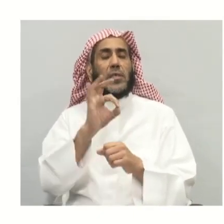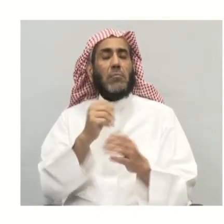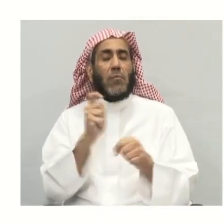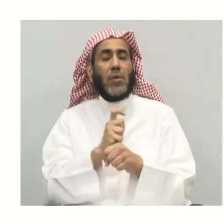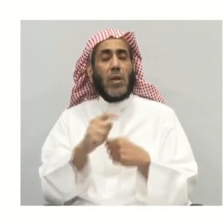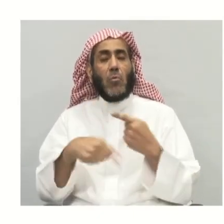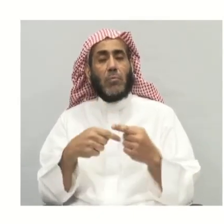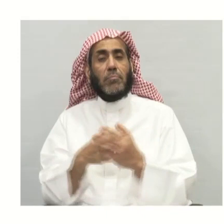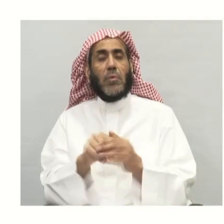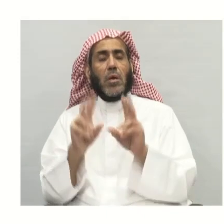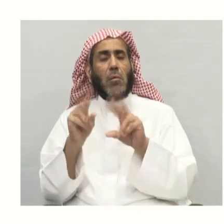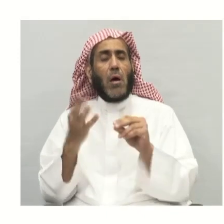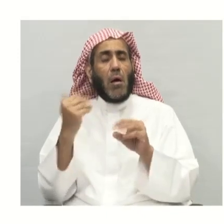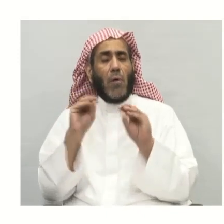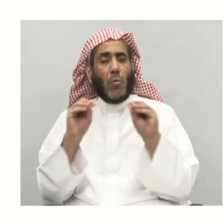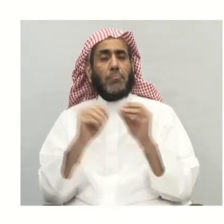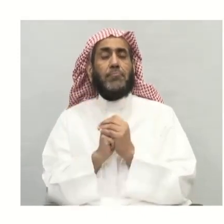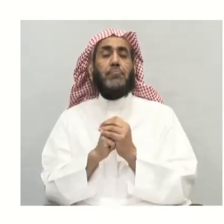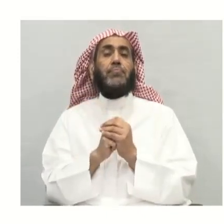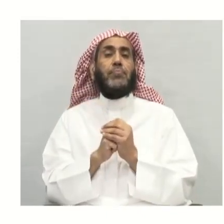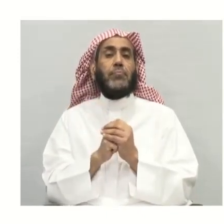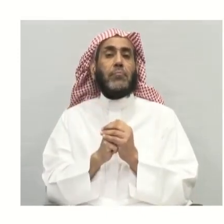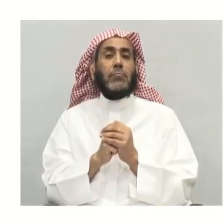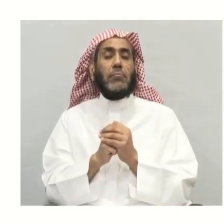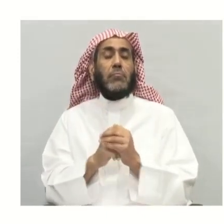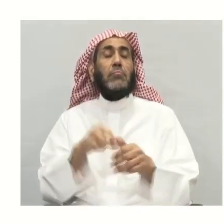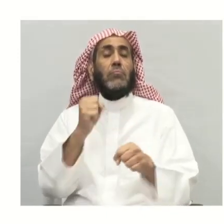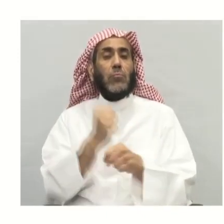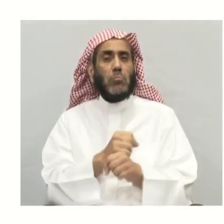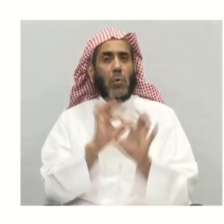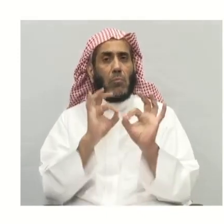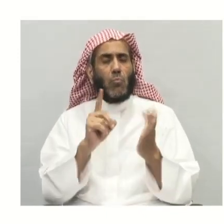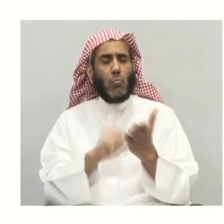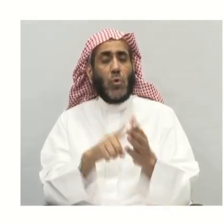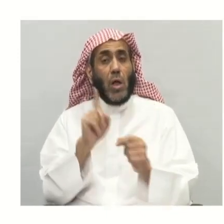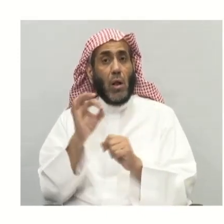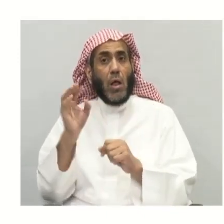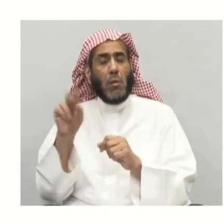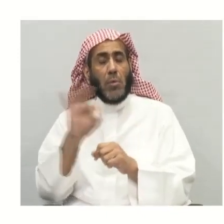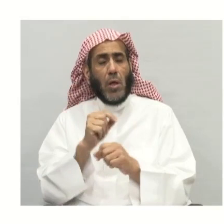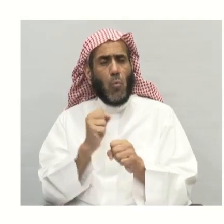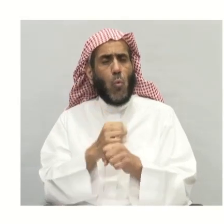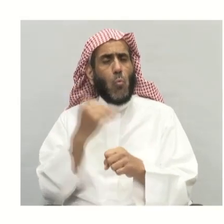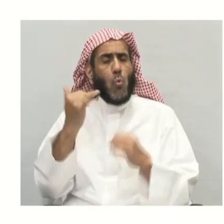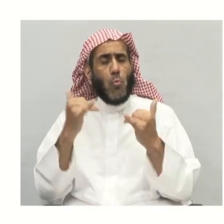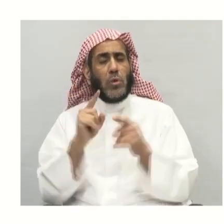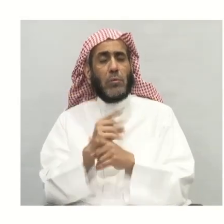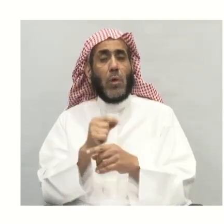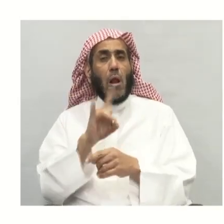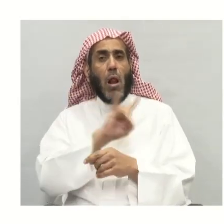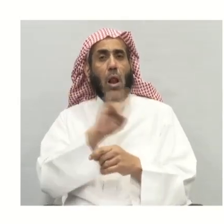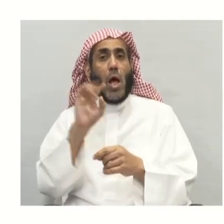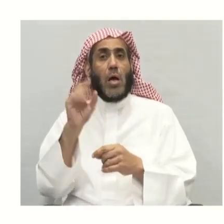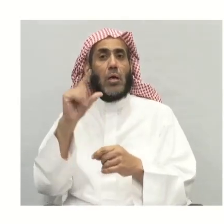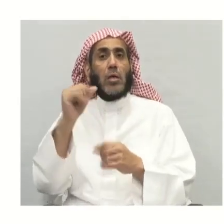الفعل المضارع كما عرفنا سابقا نطبق على هذا المثال تطبيق مهم جدا كما عرفناه لا تدعو